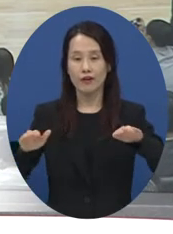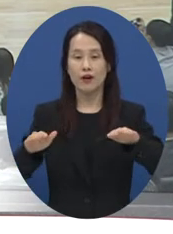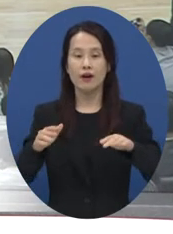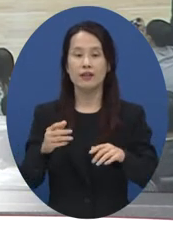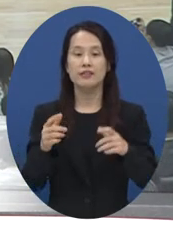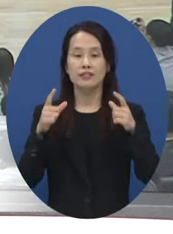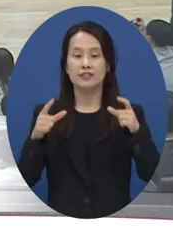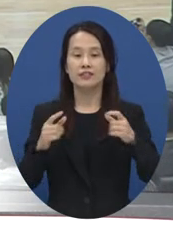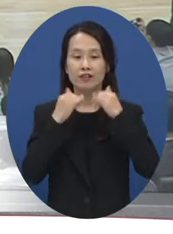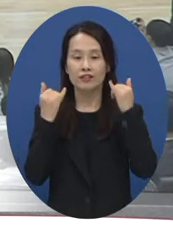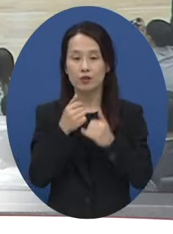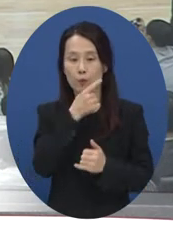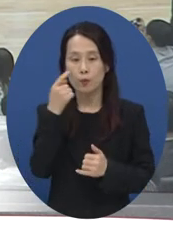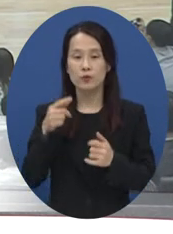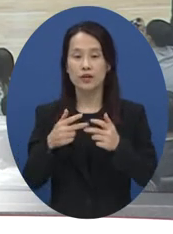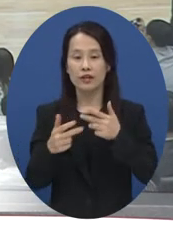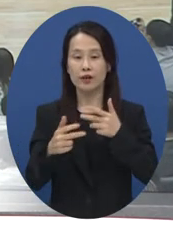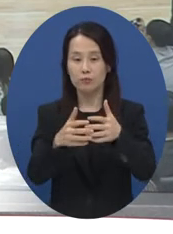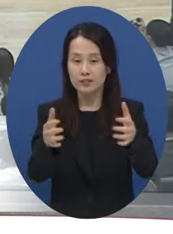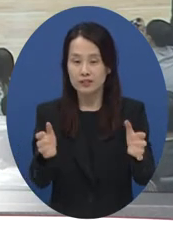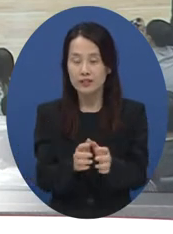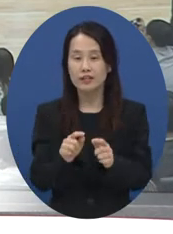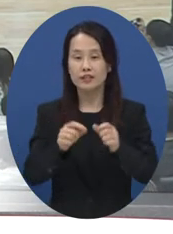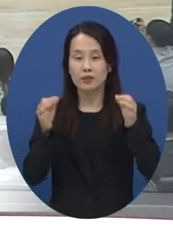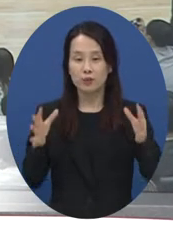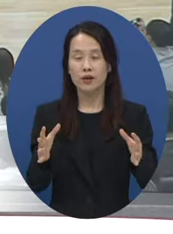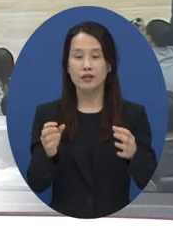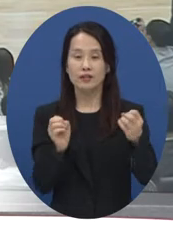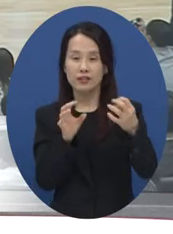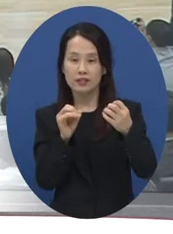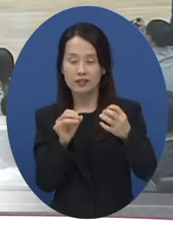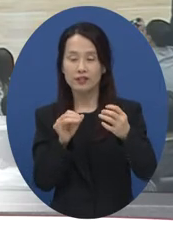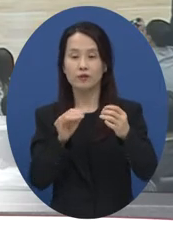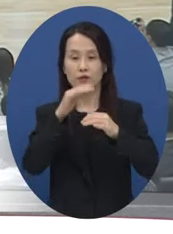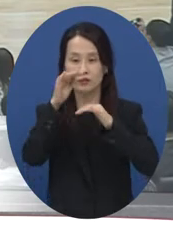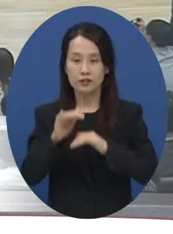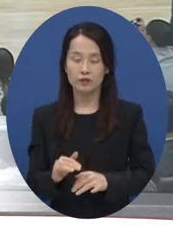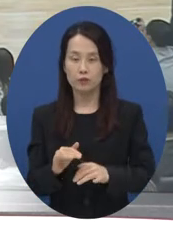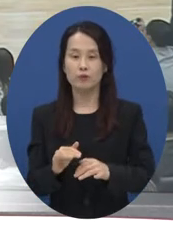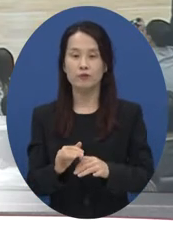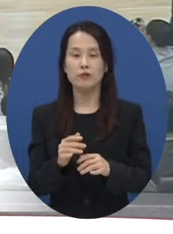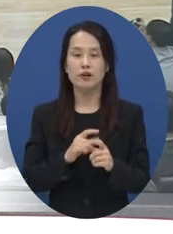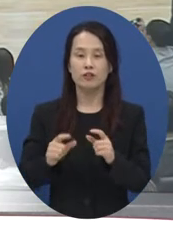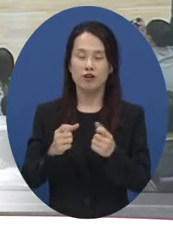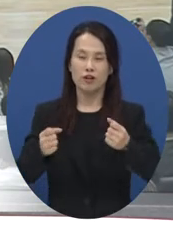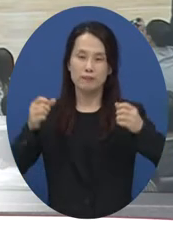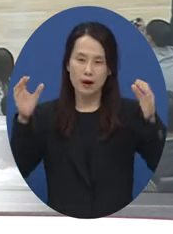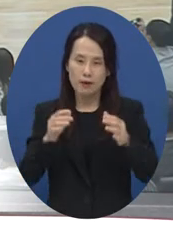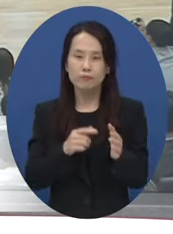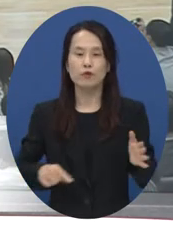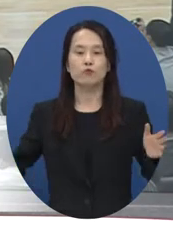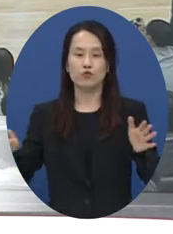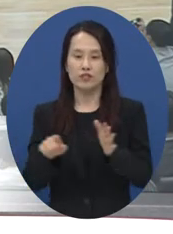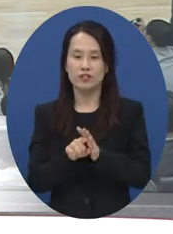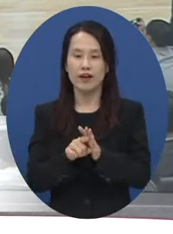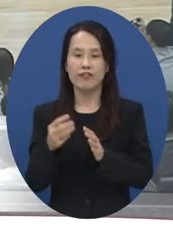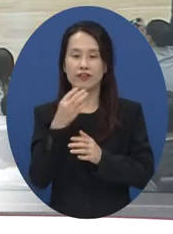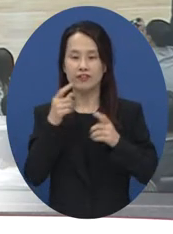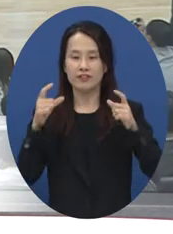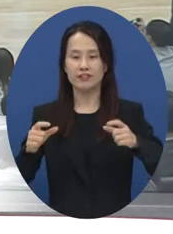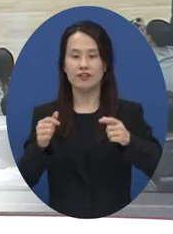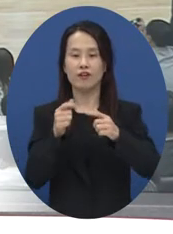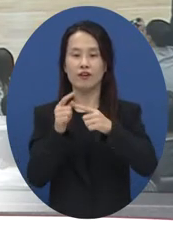지역사회보장협의체. 그동안의 성과를 나누고 앞으로 민관 협력을 더 다지기 위한 지역사회보장협의체